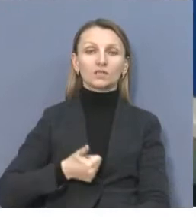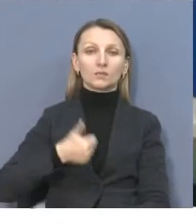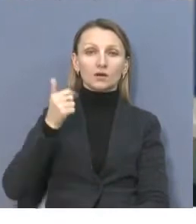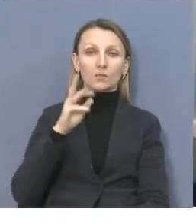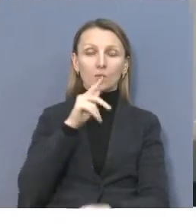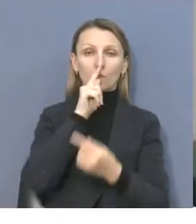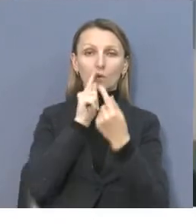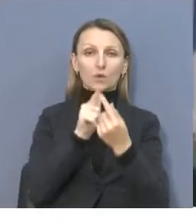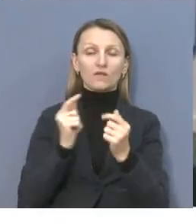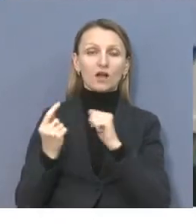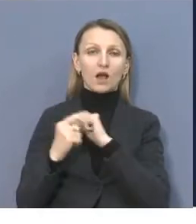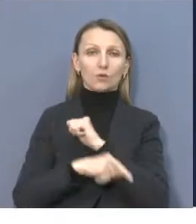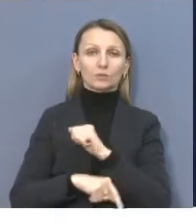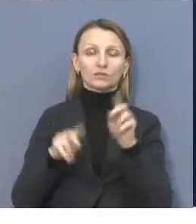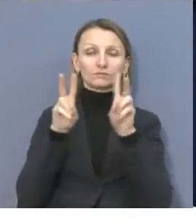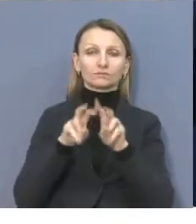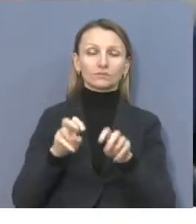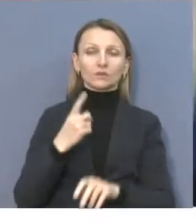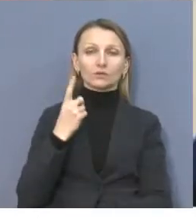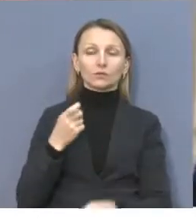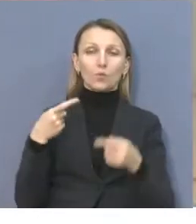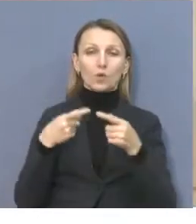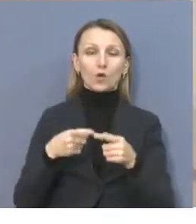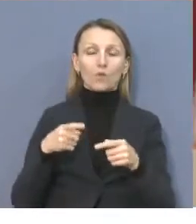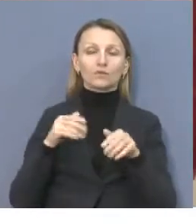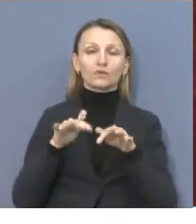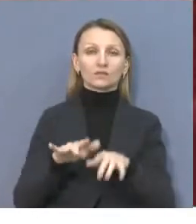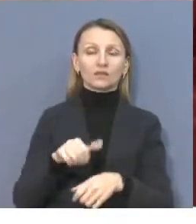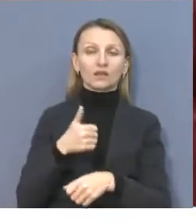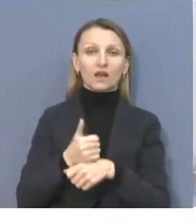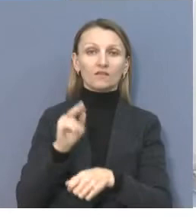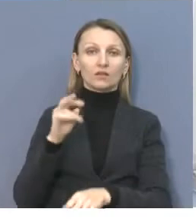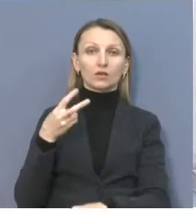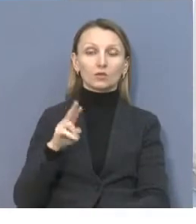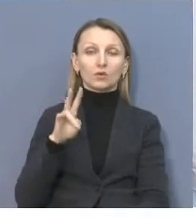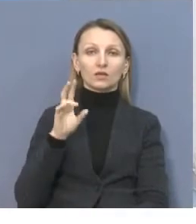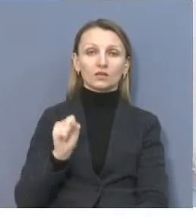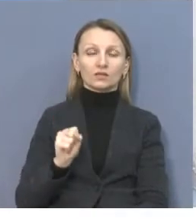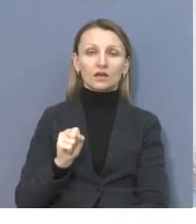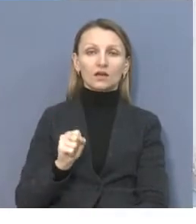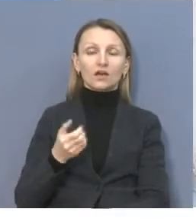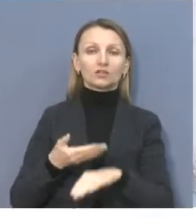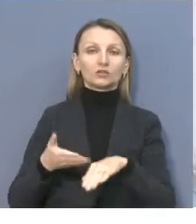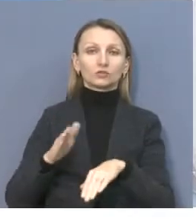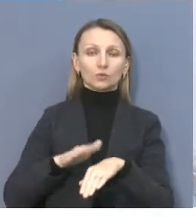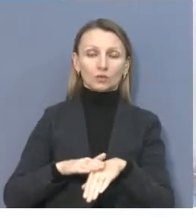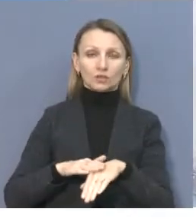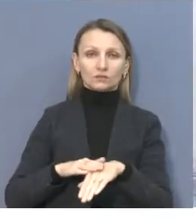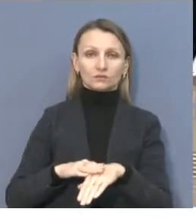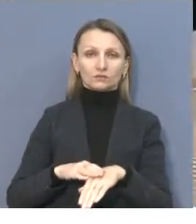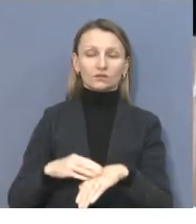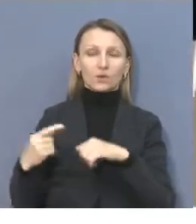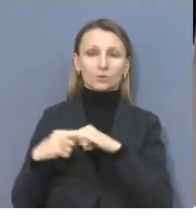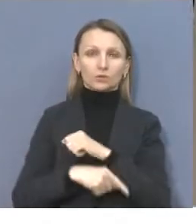по противодействию коррупции расследовано свыше 100 уголовных дел основная доля которых приходится на тяжкий труд данные преступления целях